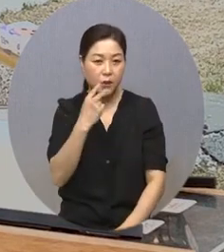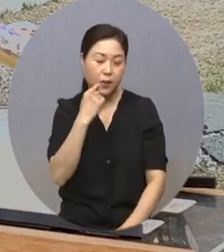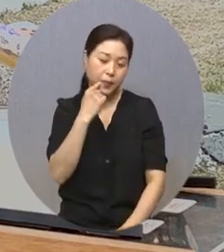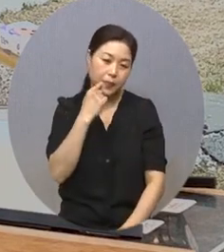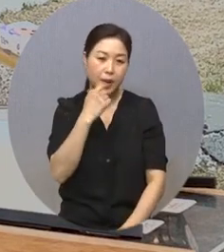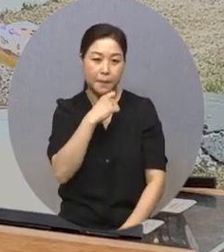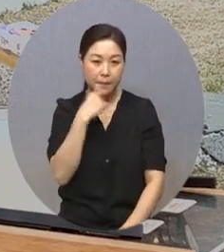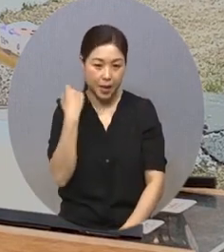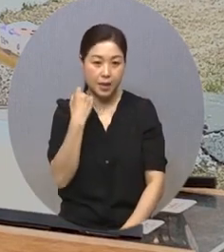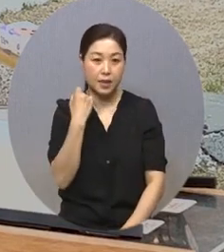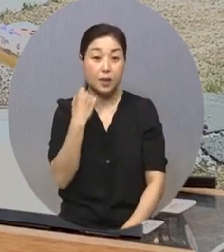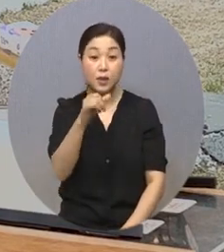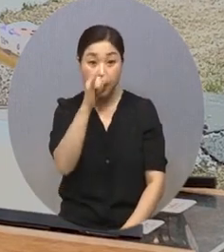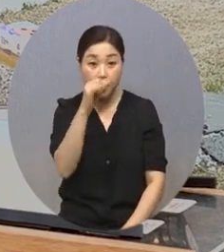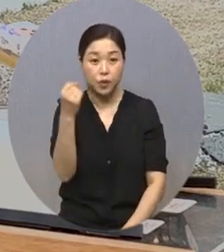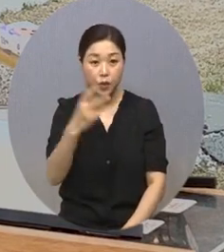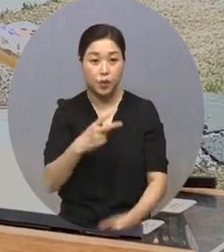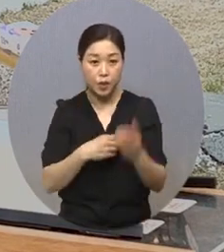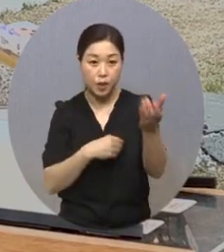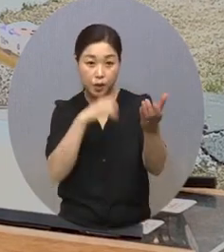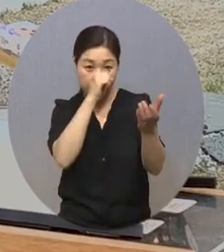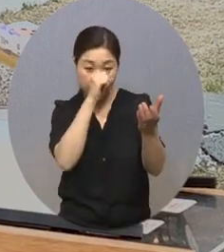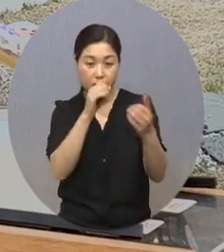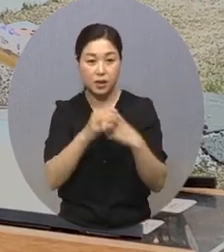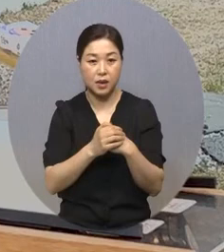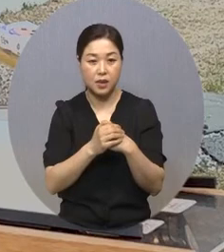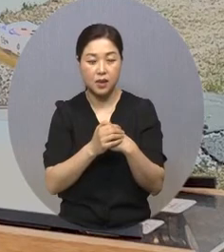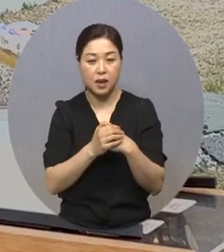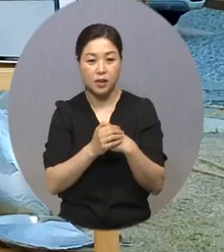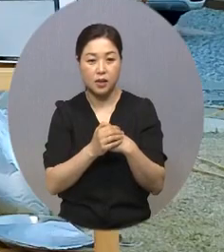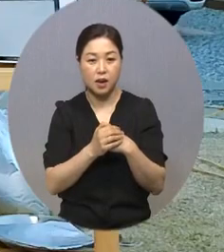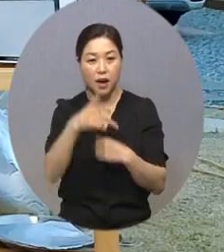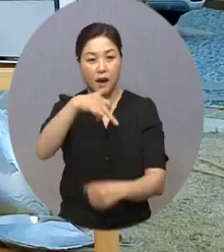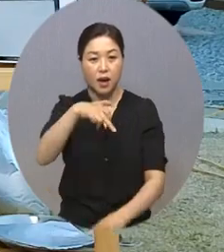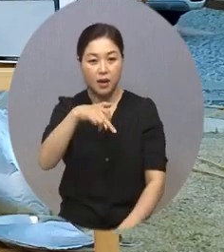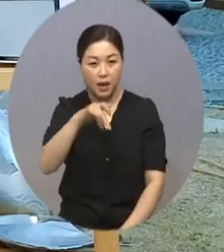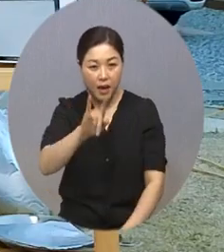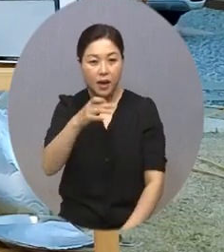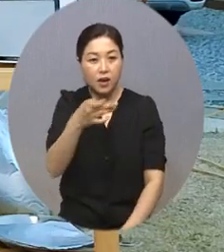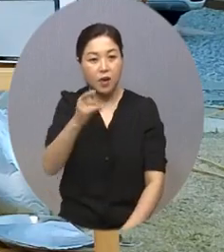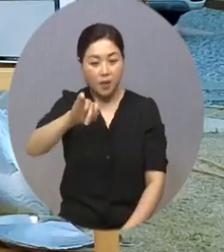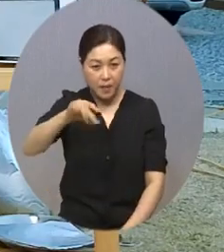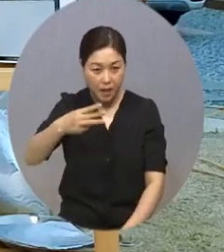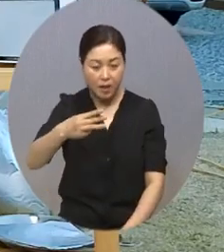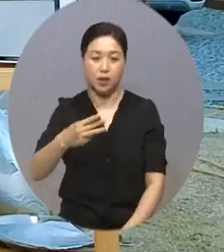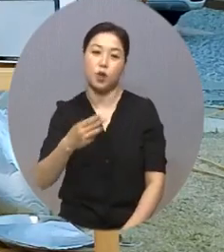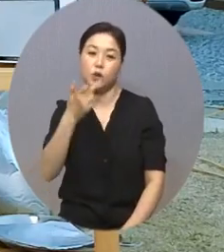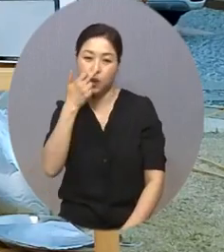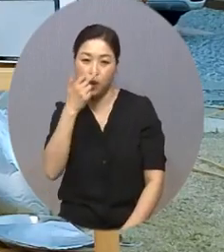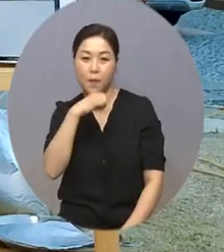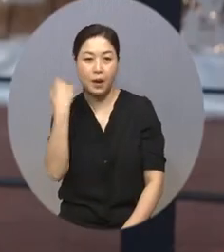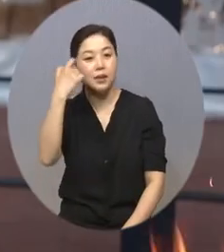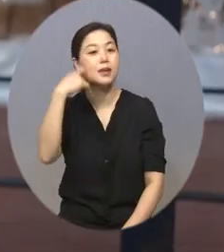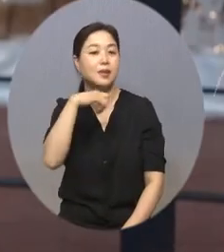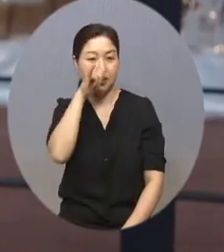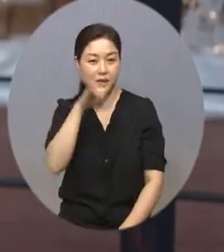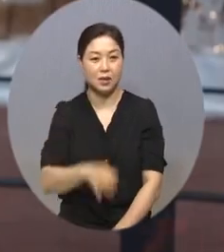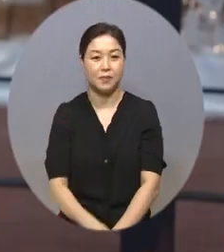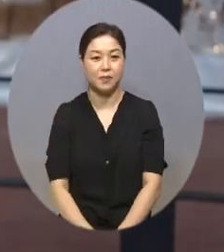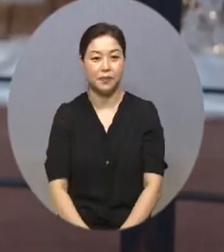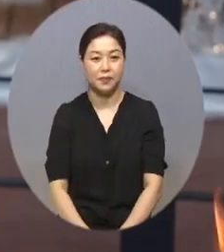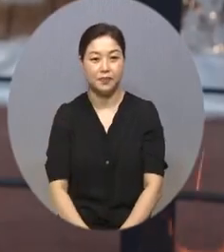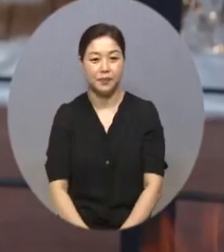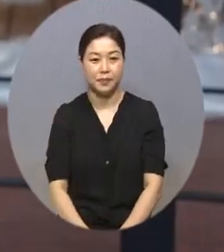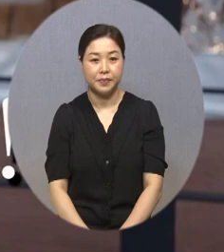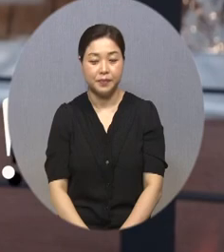그렇게 해볼까 론 의식은 좋아한다는 카라멜 매 됐나 초콜렛 맛은 지라 가 넣어서 초 지금 생가